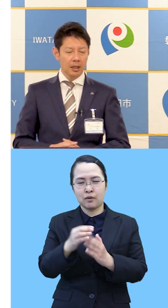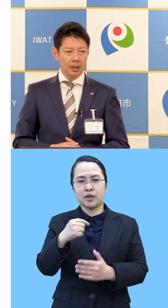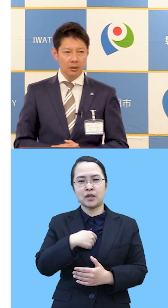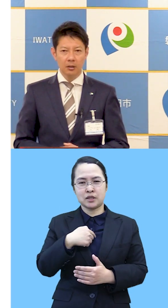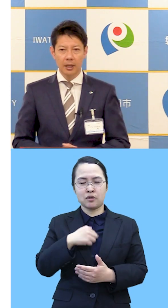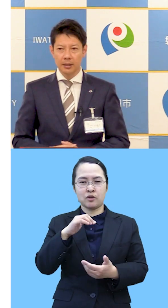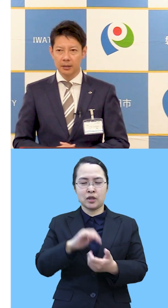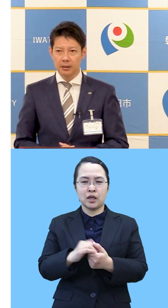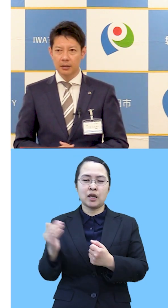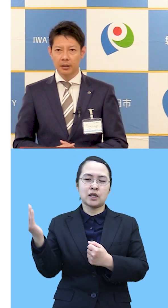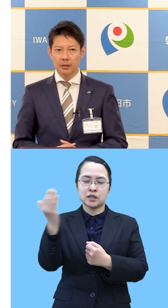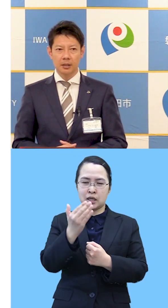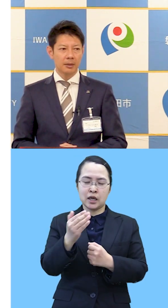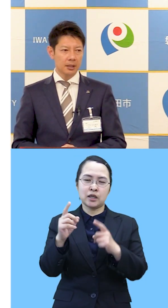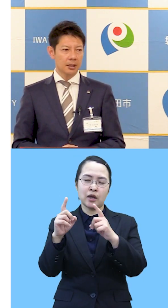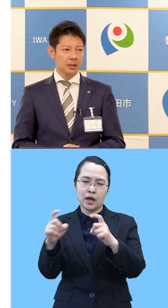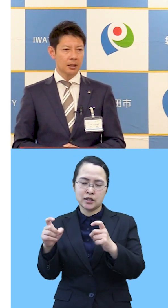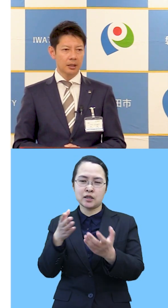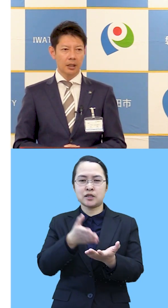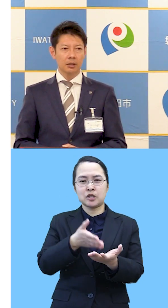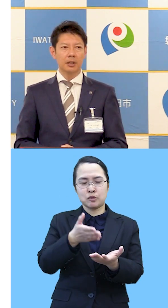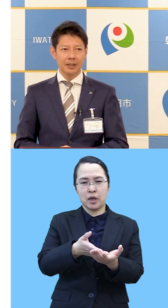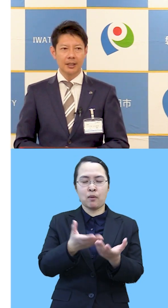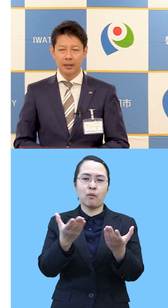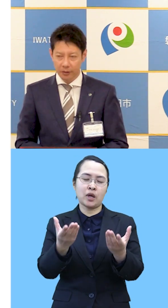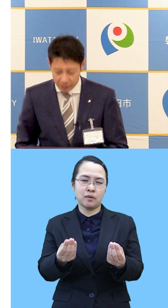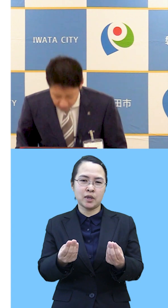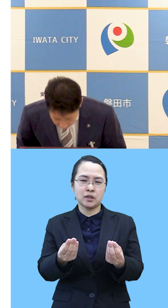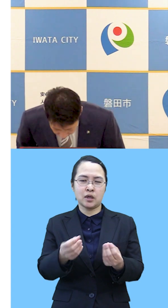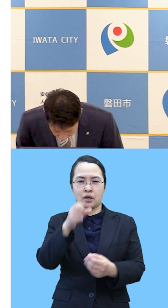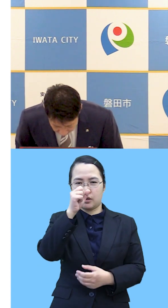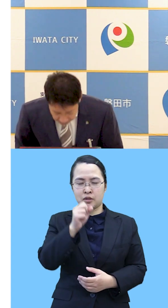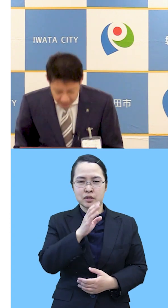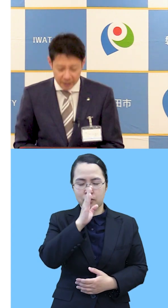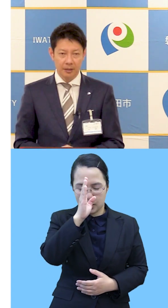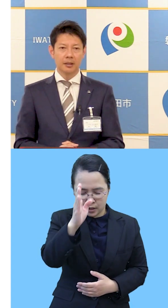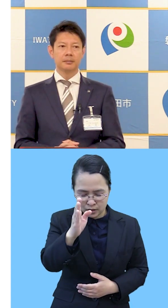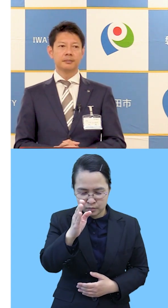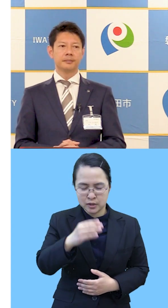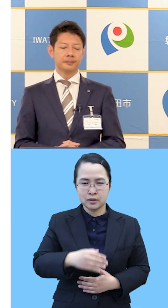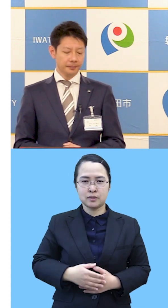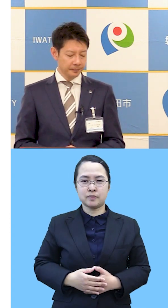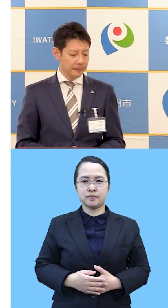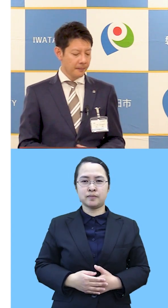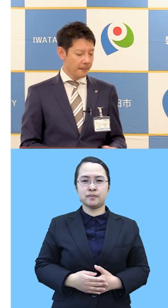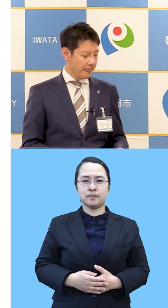定例記者会見の挨拶説明にさせていただきたいと思います。よろしくお願いいたします。